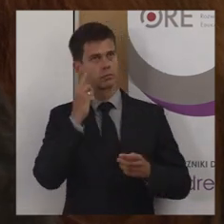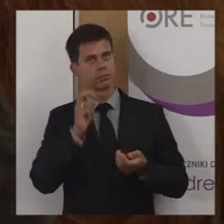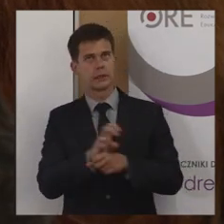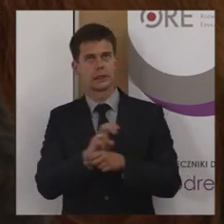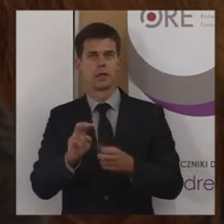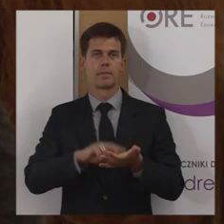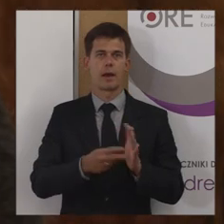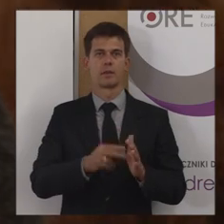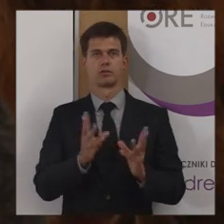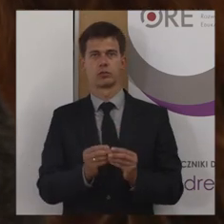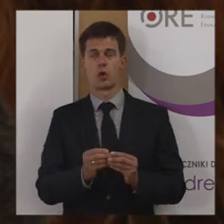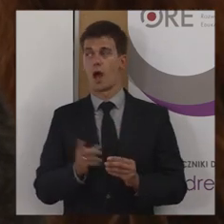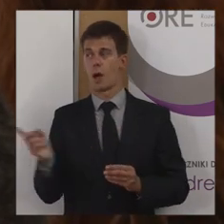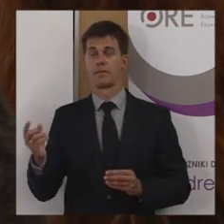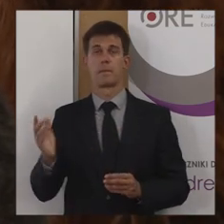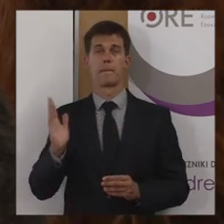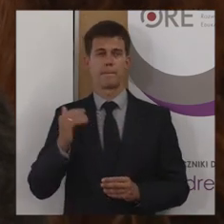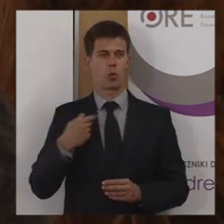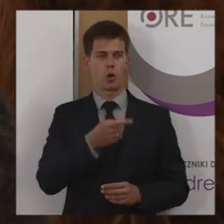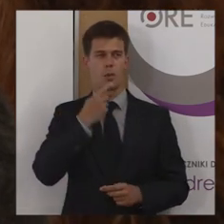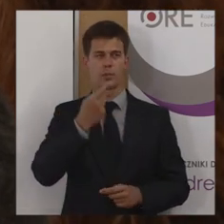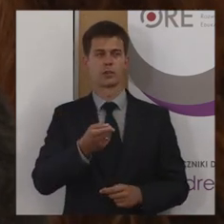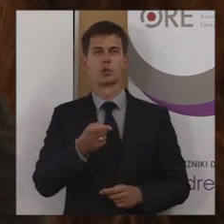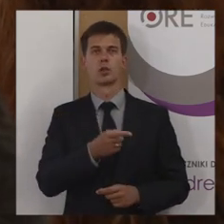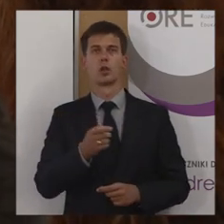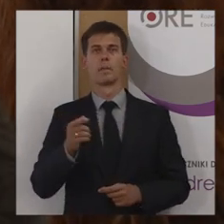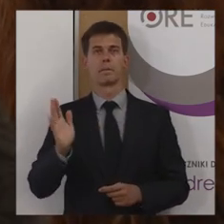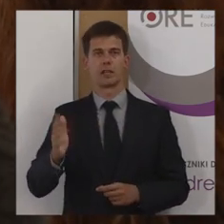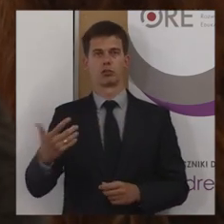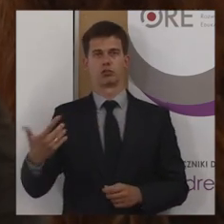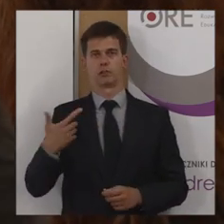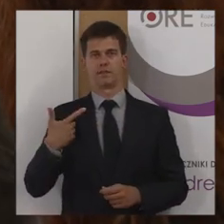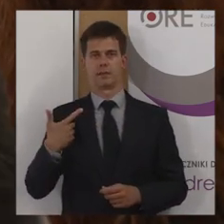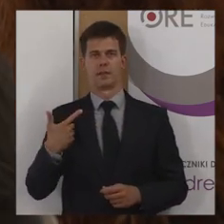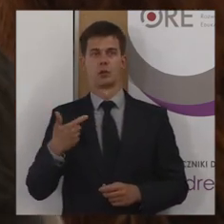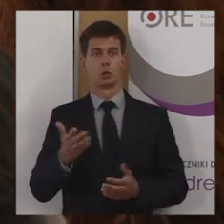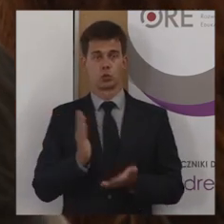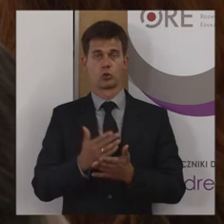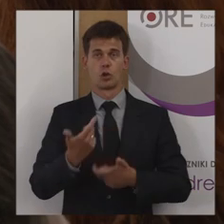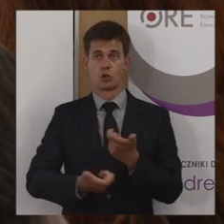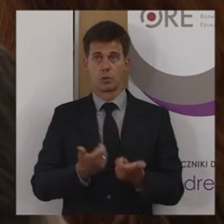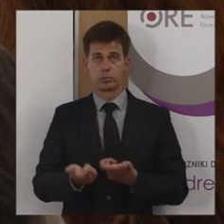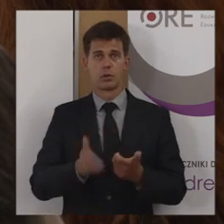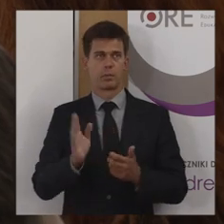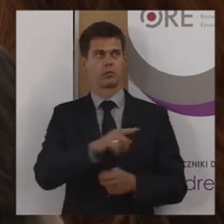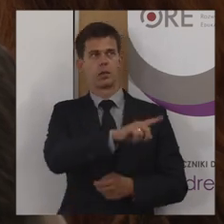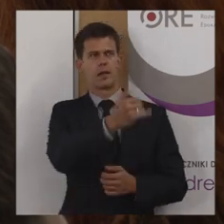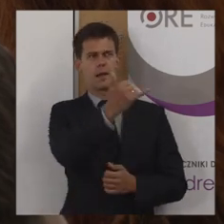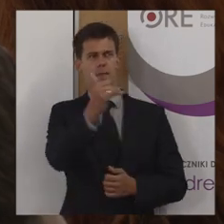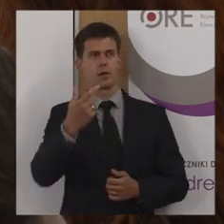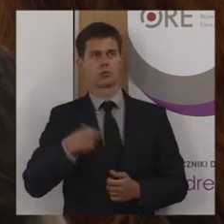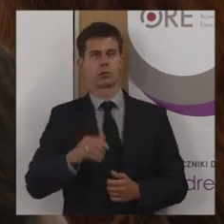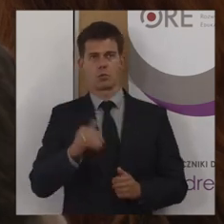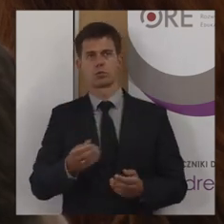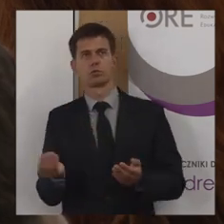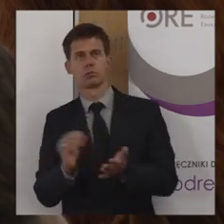że licencja będzie licencją otwartą, to znaczy, że to będzie produkt żywy, który będzie się rozwijał i który być może